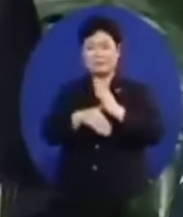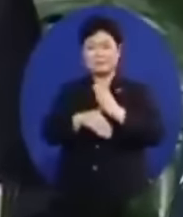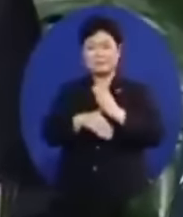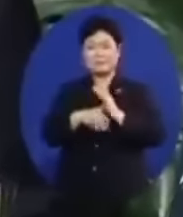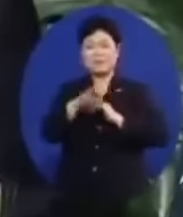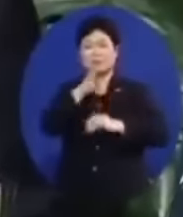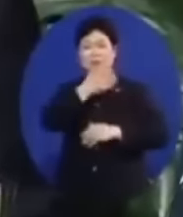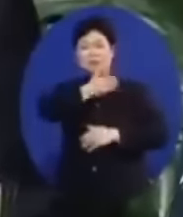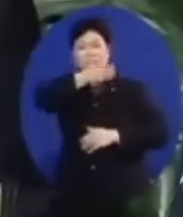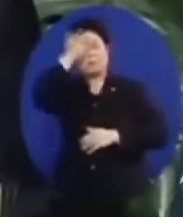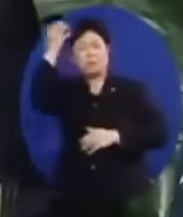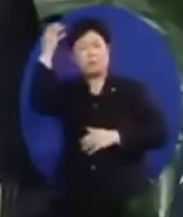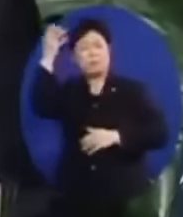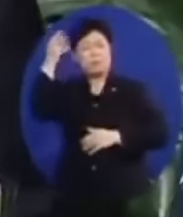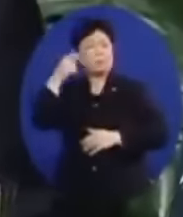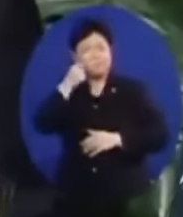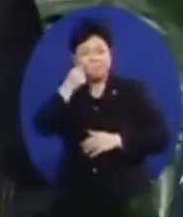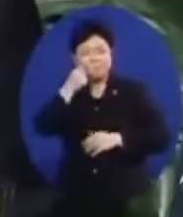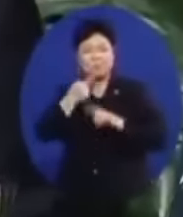꿈도 못 꾸었습니다.